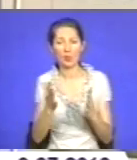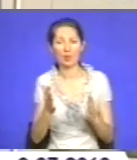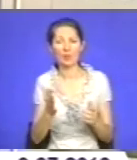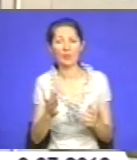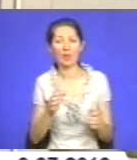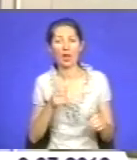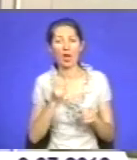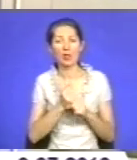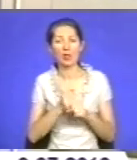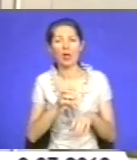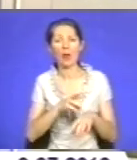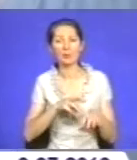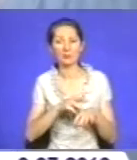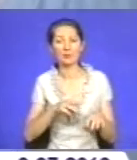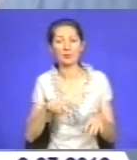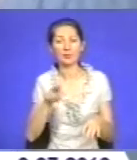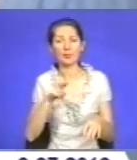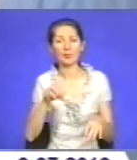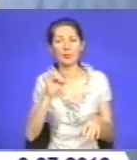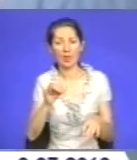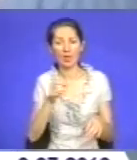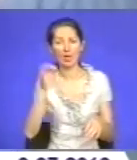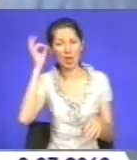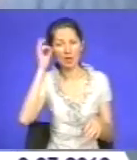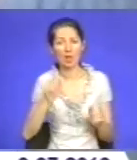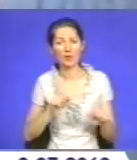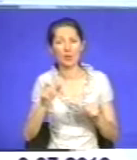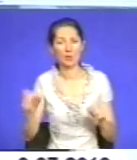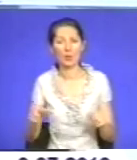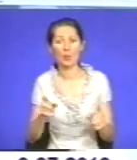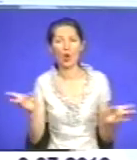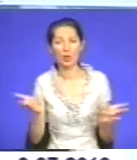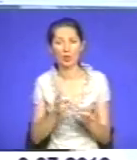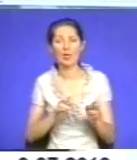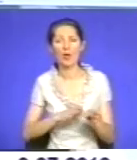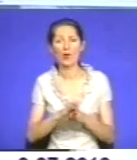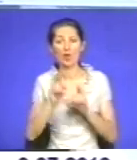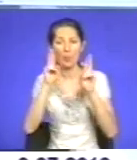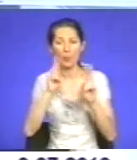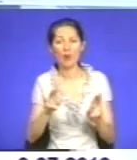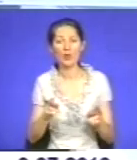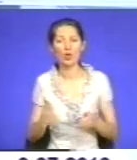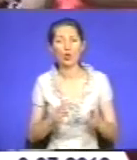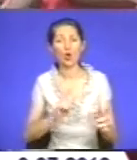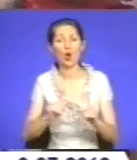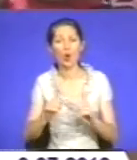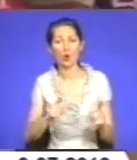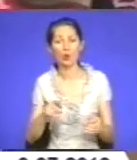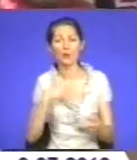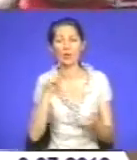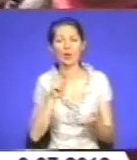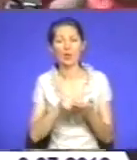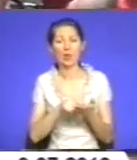Співробітники Державтоінспекції у свою чергу нагадали велосипедистам про необхідність дотримання правил дорожнього руху. Акцентували на важливості використання